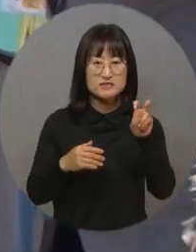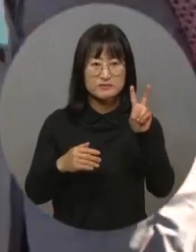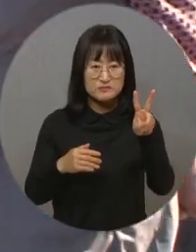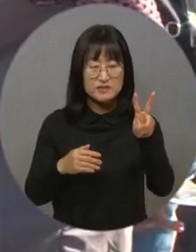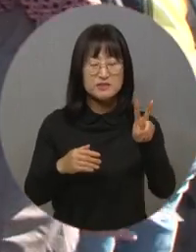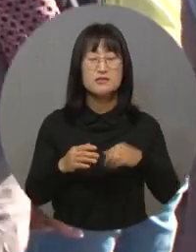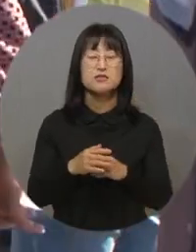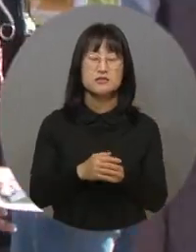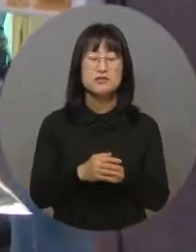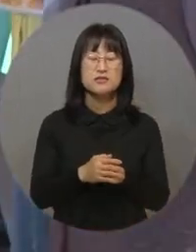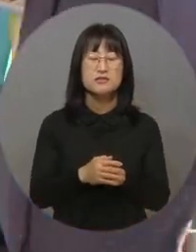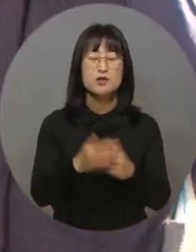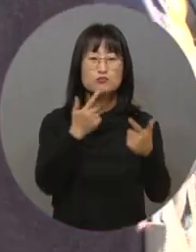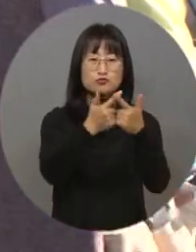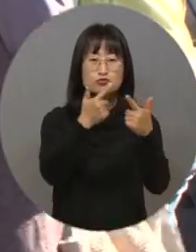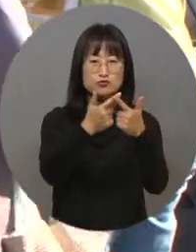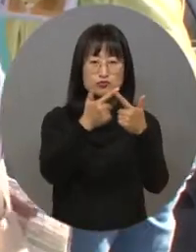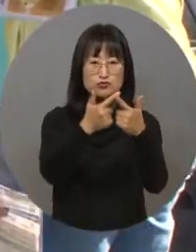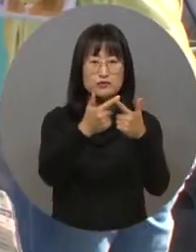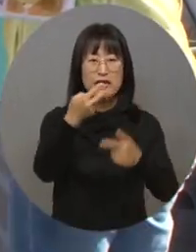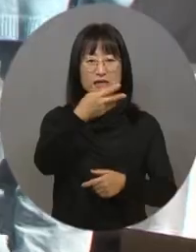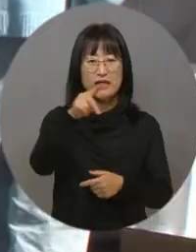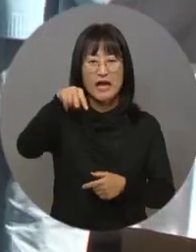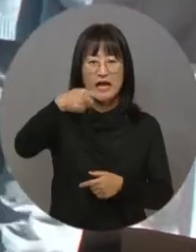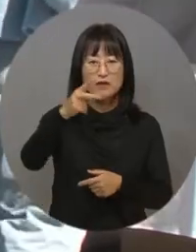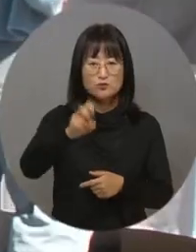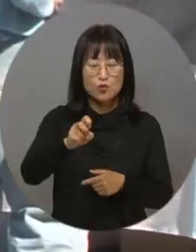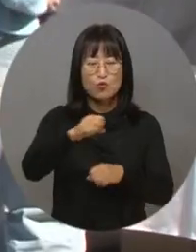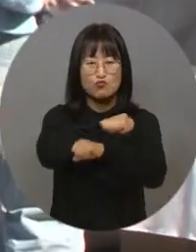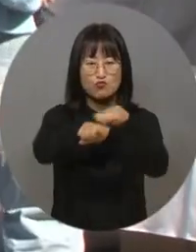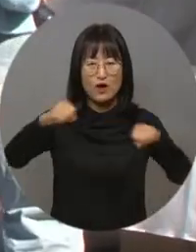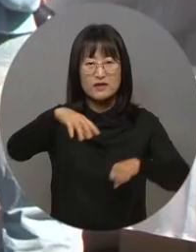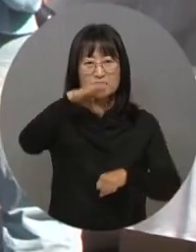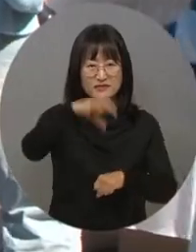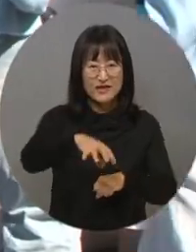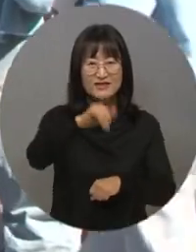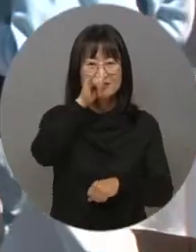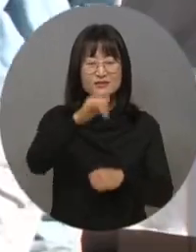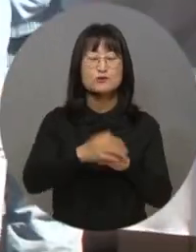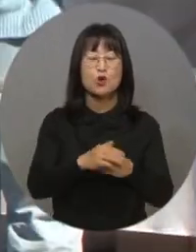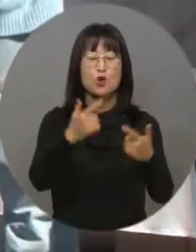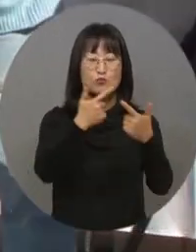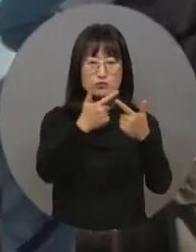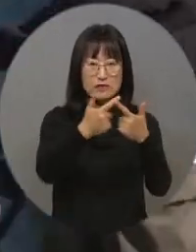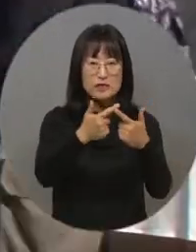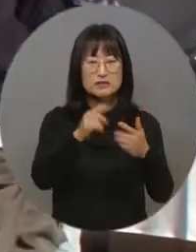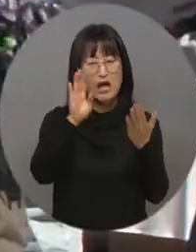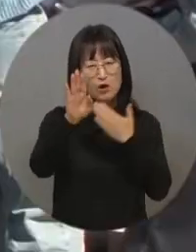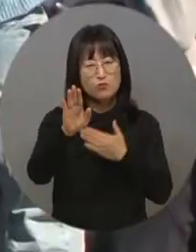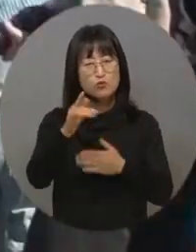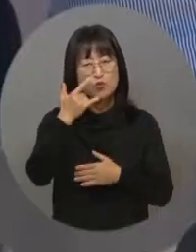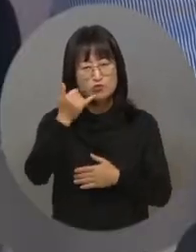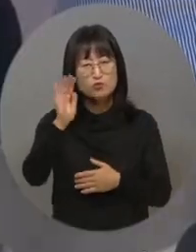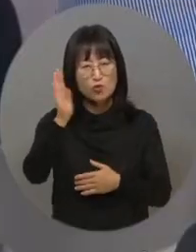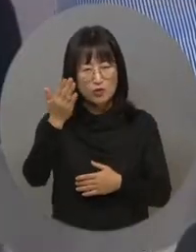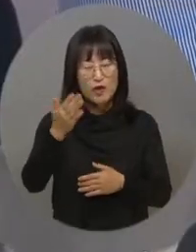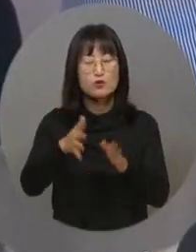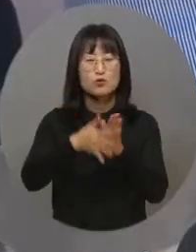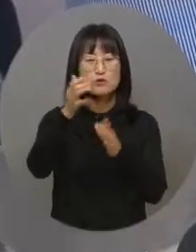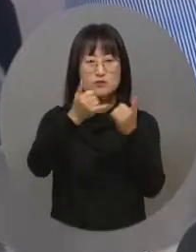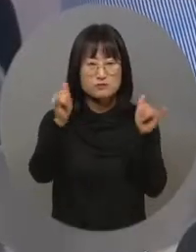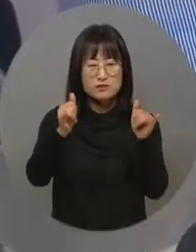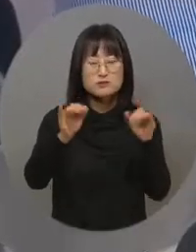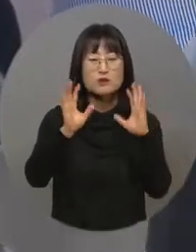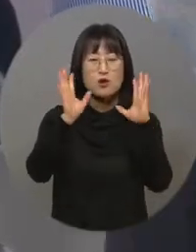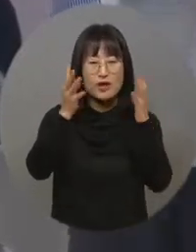시민공원 다솜광장에서 개최했습니다. 맘 편한 부산은 부산 지역의 예비 부모와 시민들에게 임신,